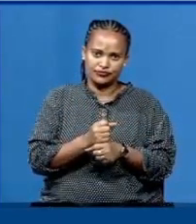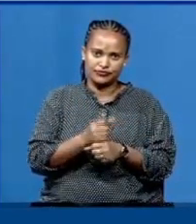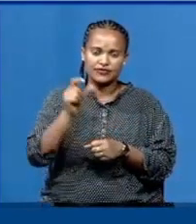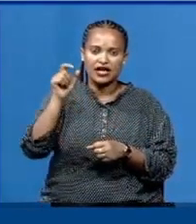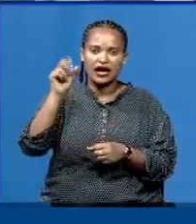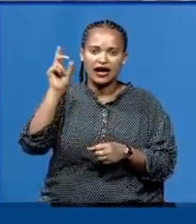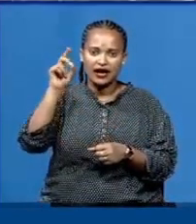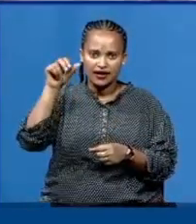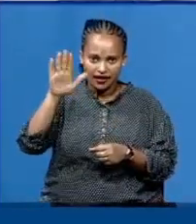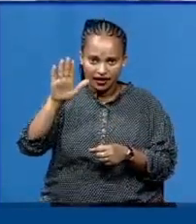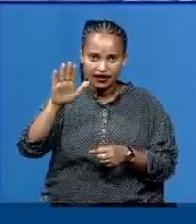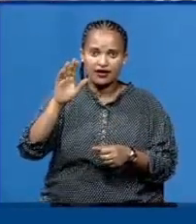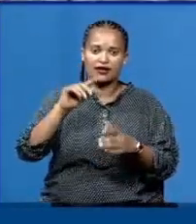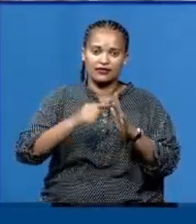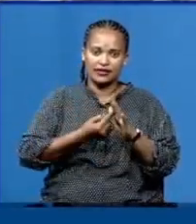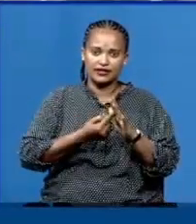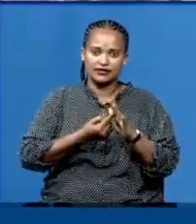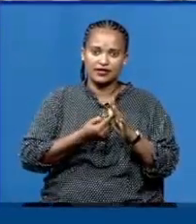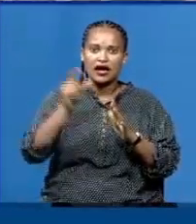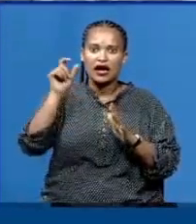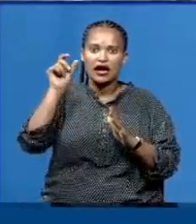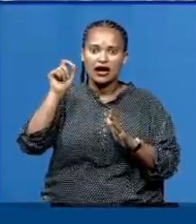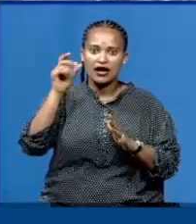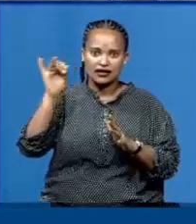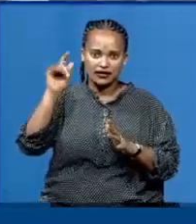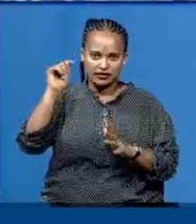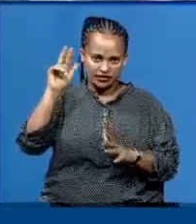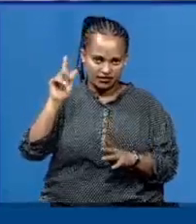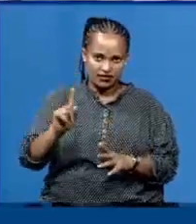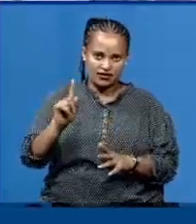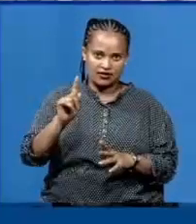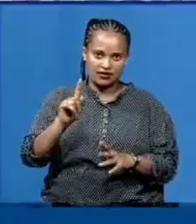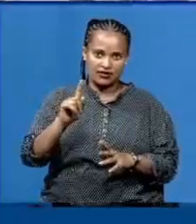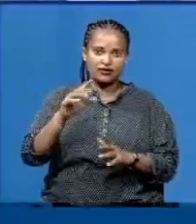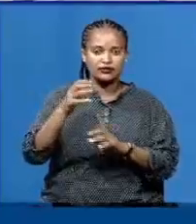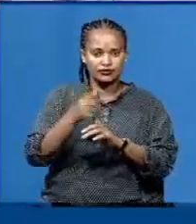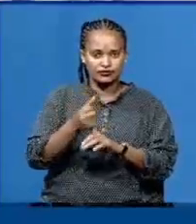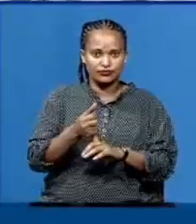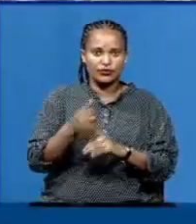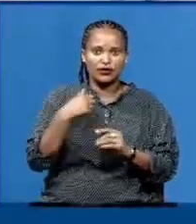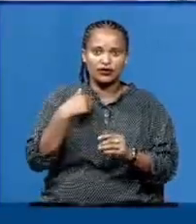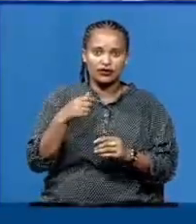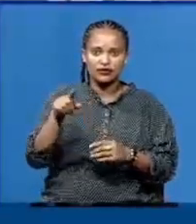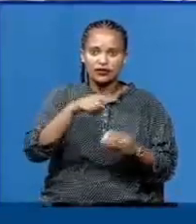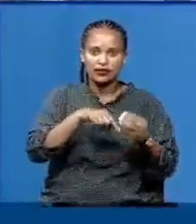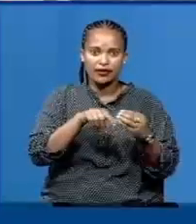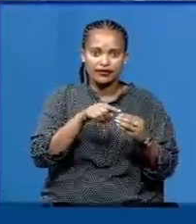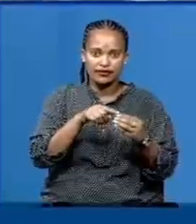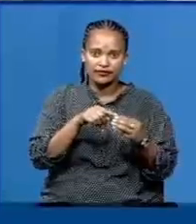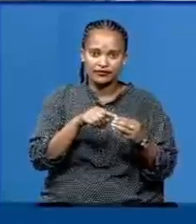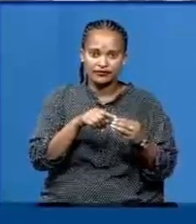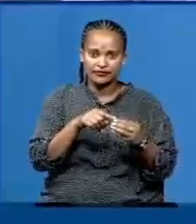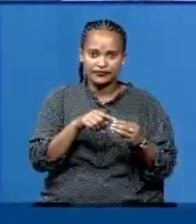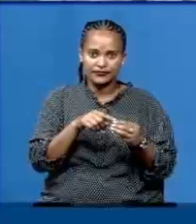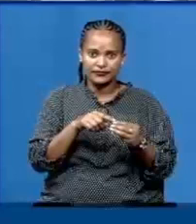ዓይጋ እናተወገሰ ንደውሃንን ንዓሊተናን ከባቢ ከከም ድዩ ከከም ድልቱ እናኣተመን እናወፀን ከባቢ ንውዑ ኮይኑ